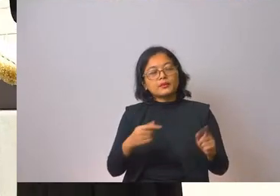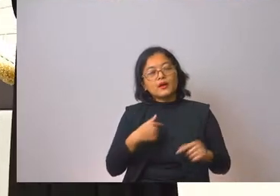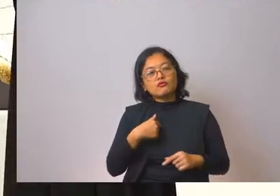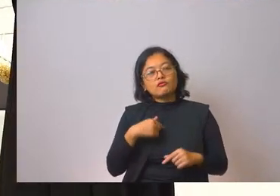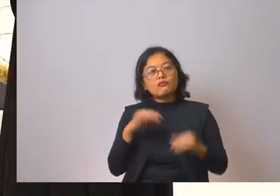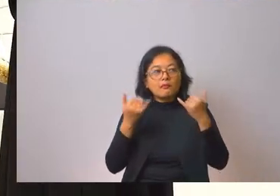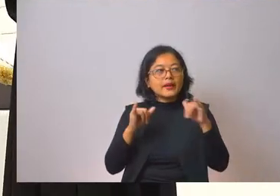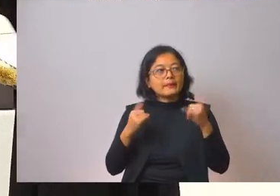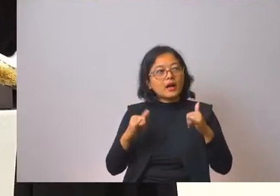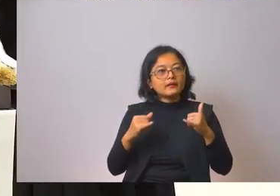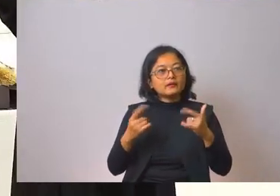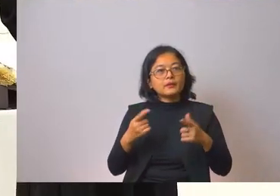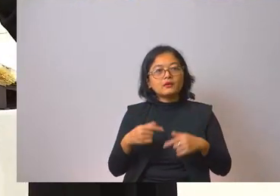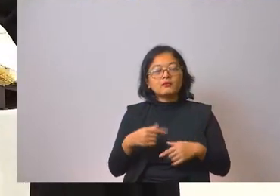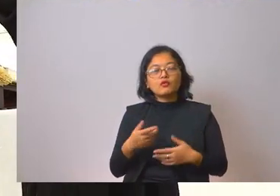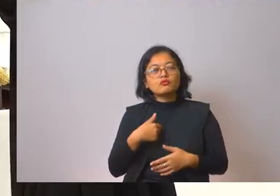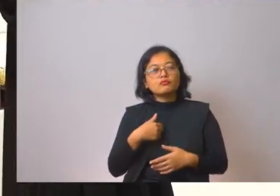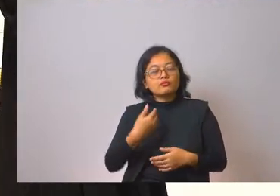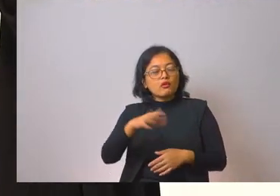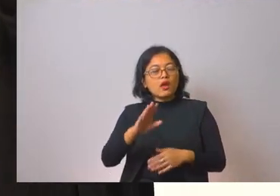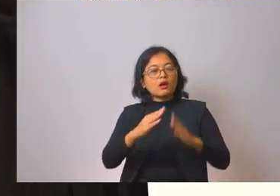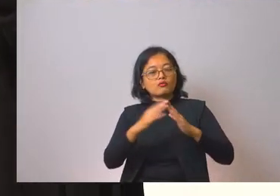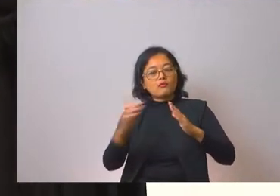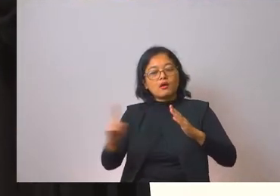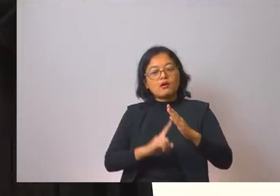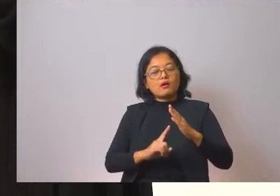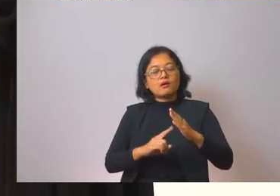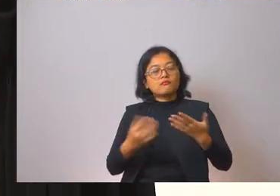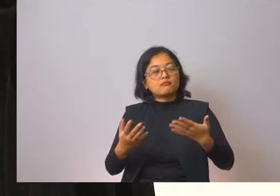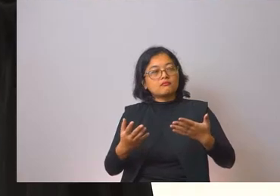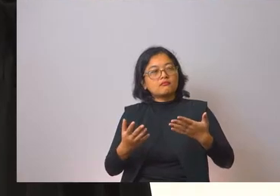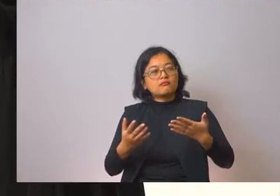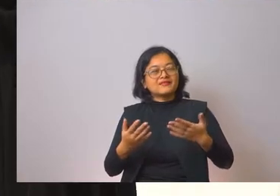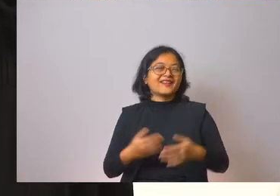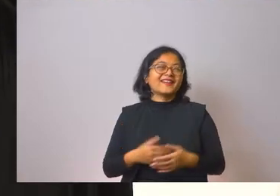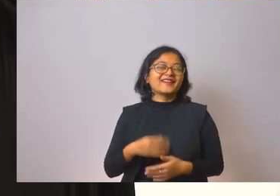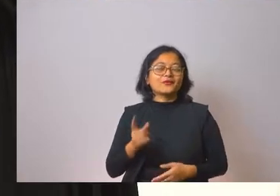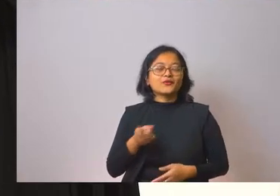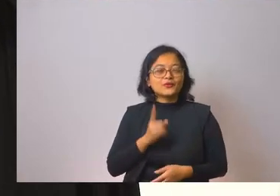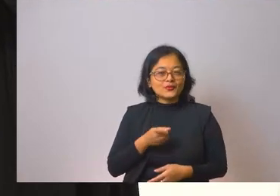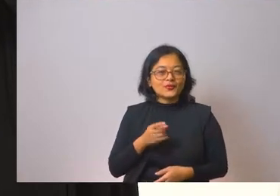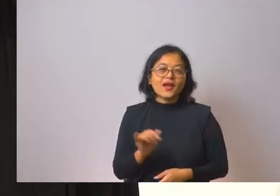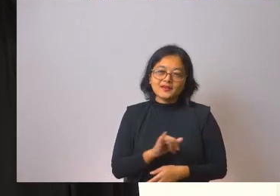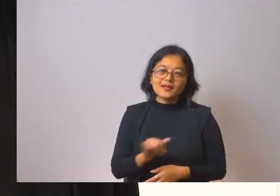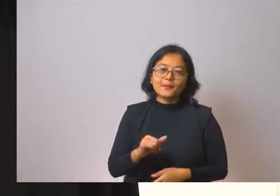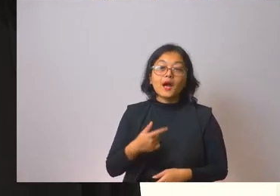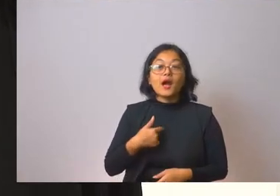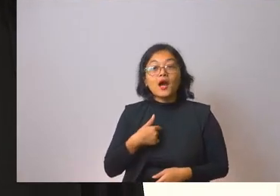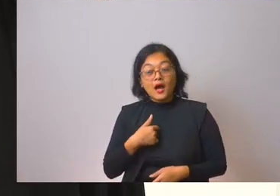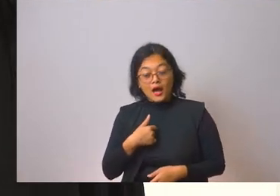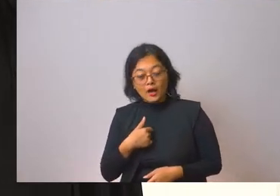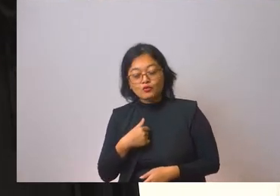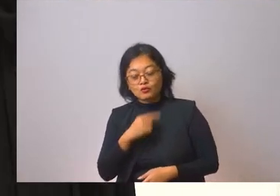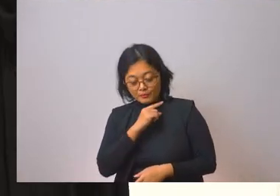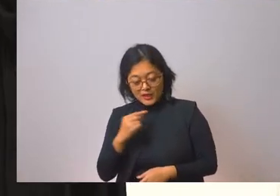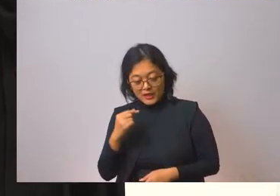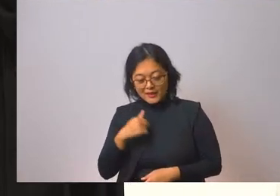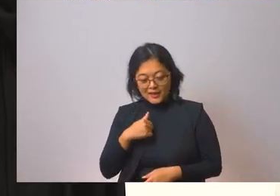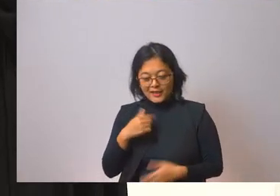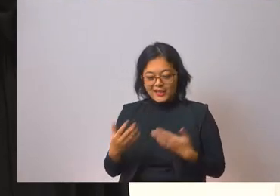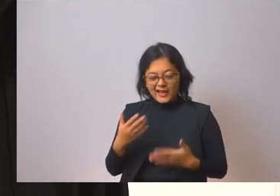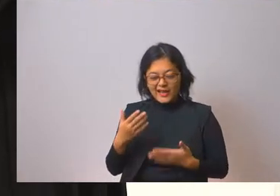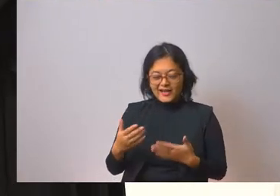tua, saya juga kadang berpikir anak-anak udahlah les belajar, makan, tidur segala